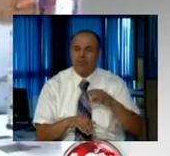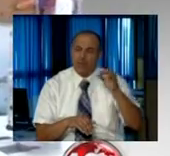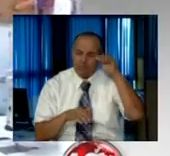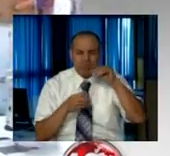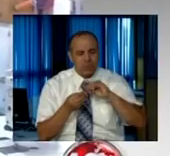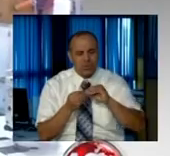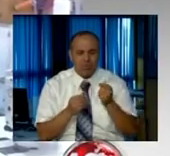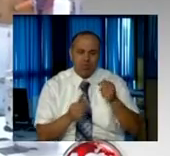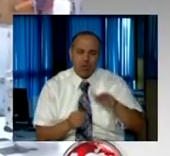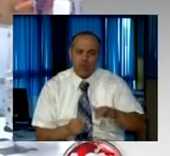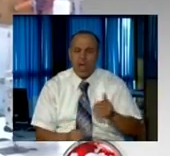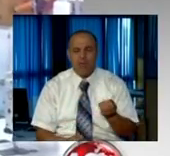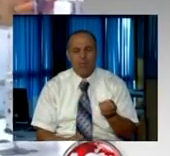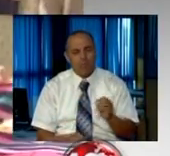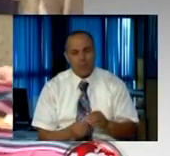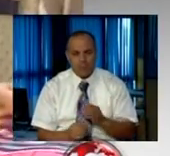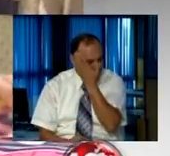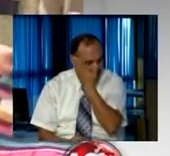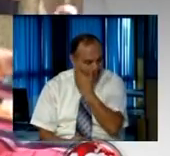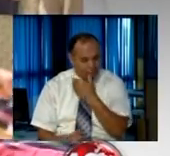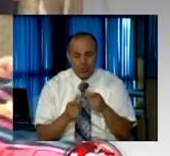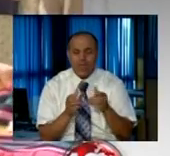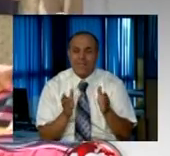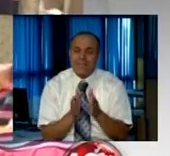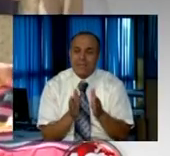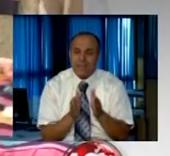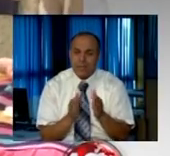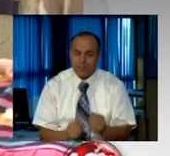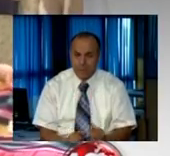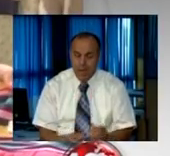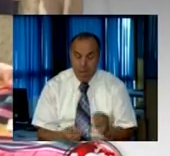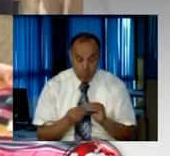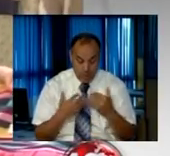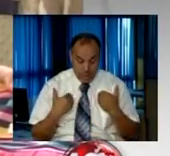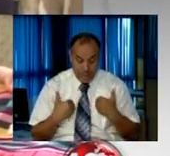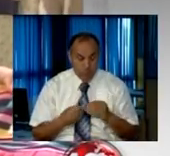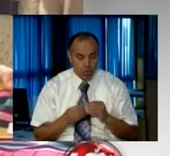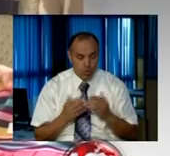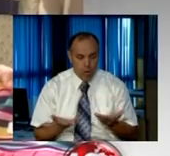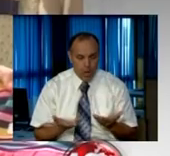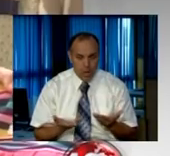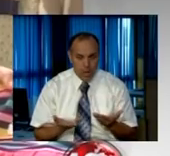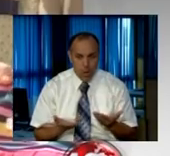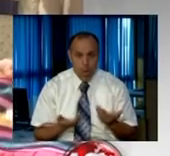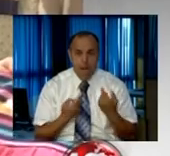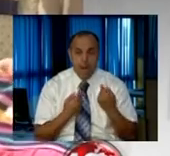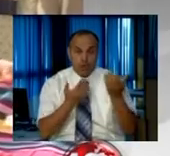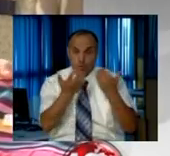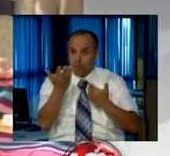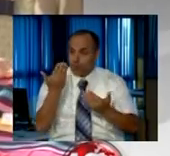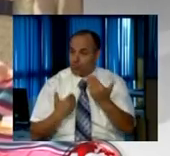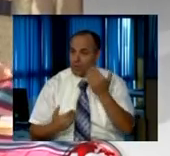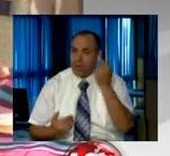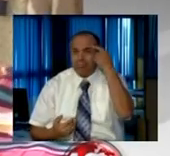التونسية بأرخص الأسعار. احنا المؤسسات الصغرى المشكلة متاعنا الوحيدة هو التوريد اللي يجيبوا فيه